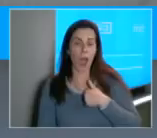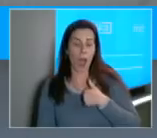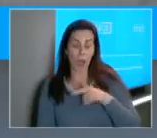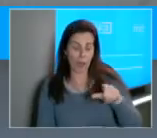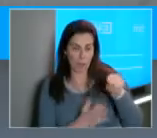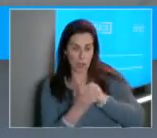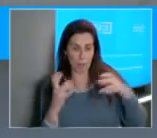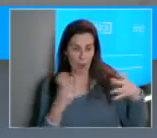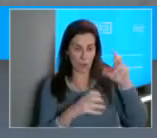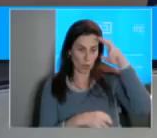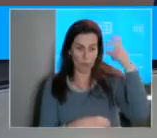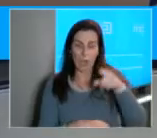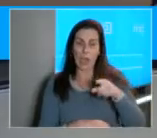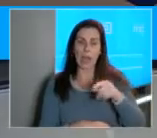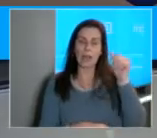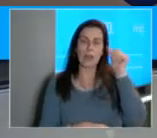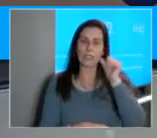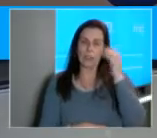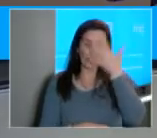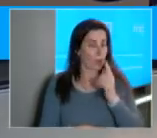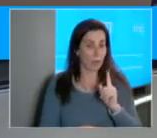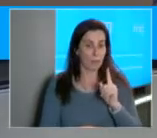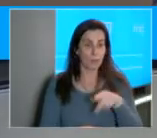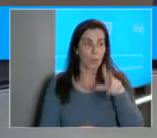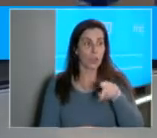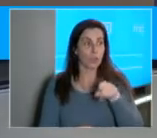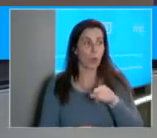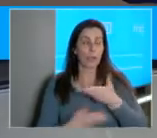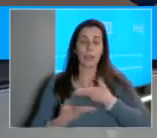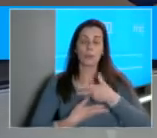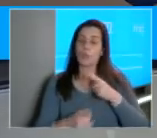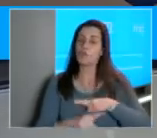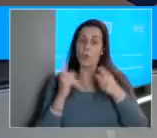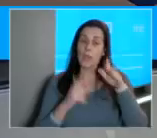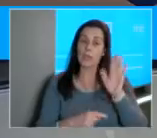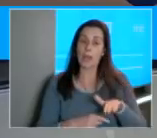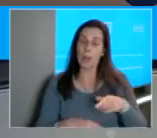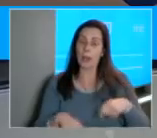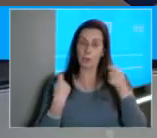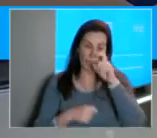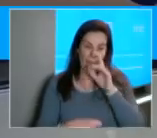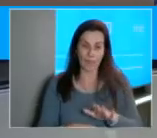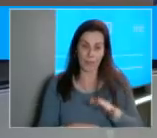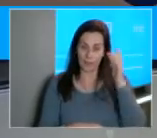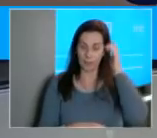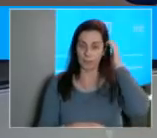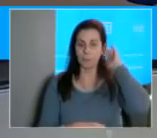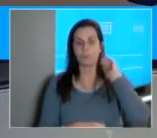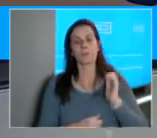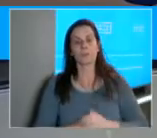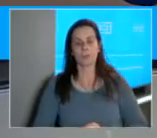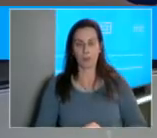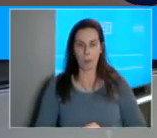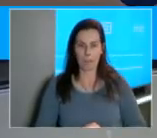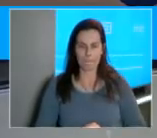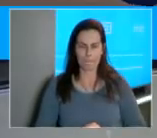השיח, כל השיח שלנו עכשיו היה שיח על מזרחים ואשכנזים. יש פה, ההתייחסויות שלו היו אחרות גם לתרבות הערבית. מה שאתה